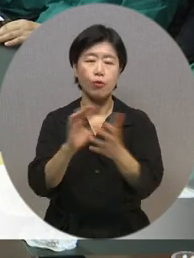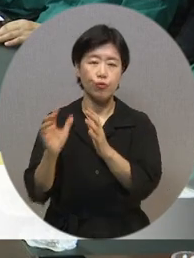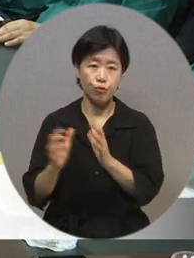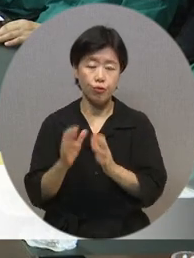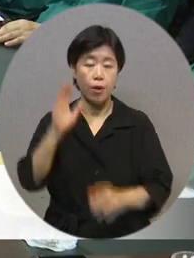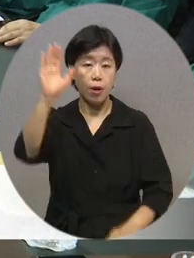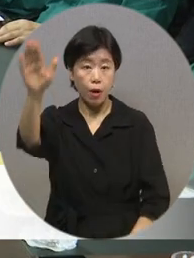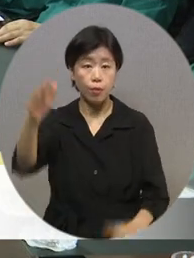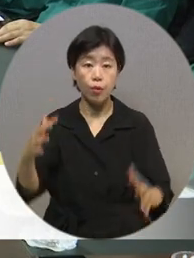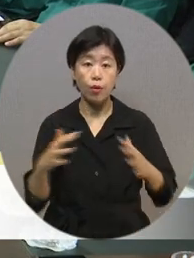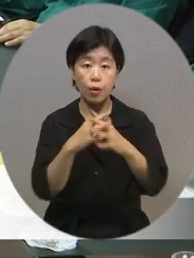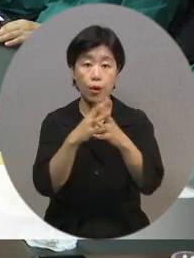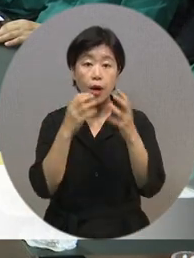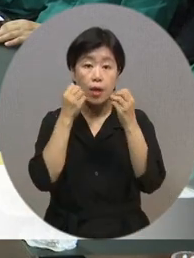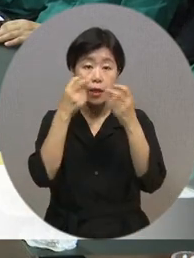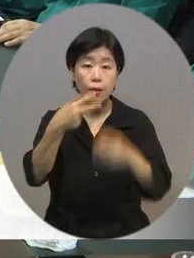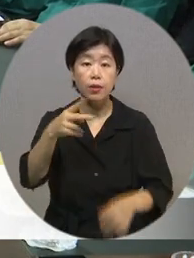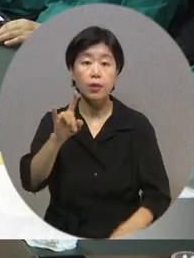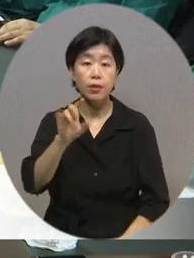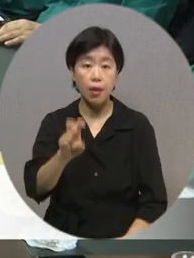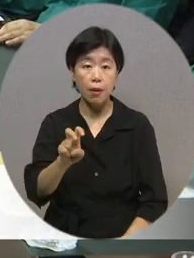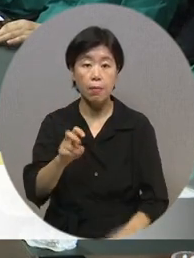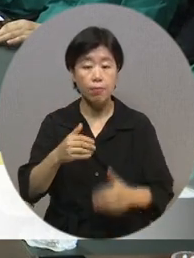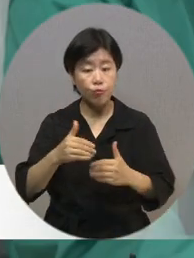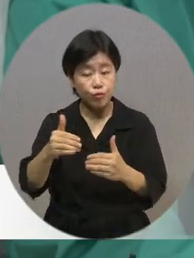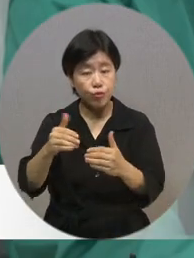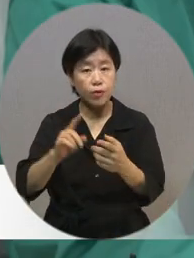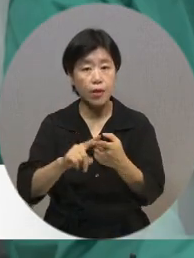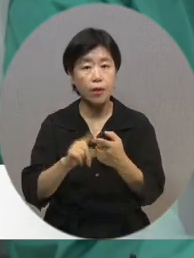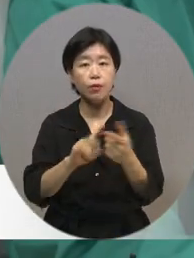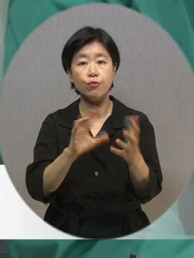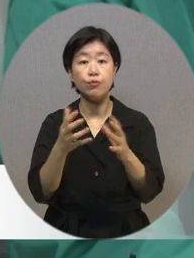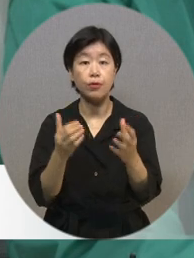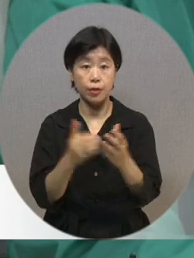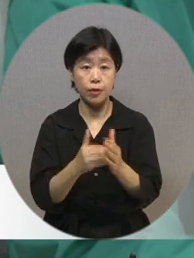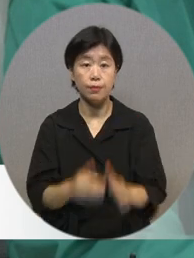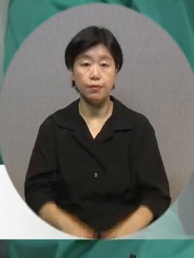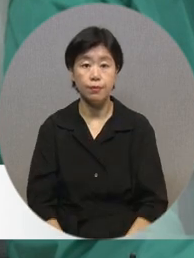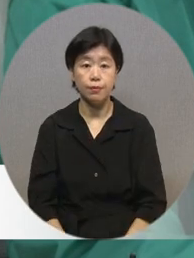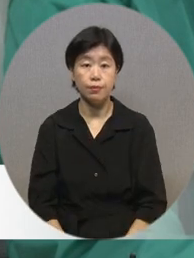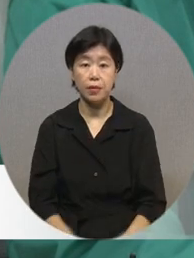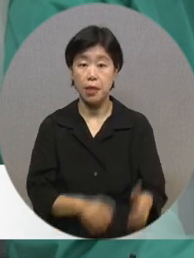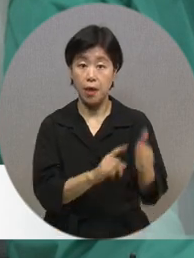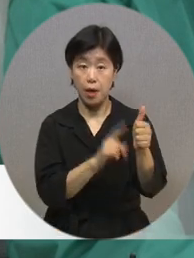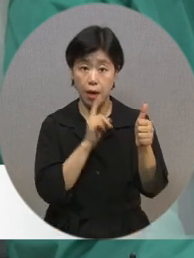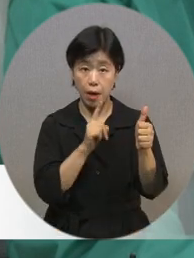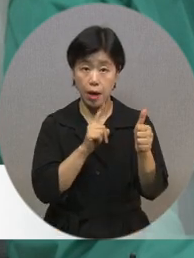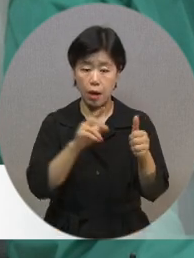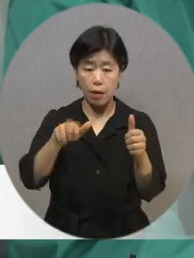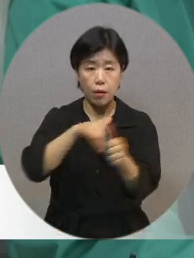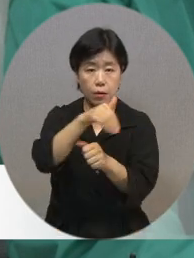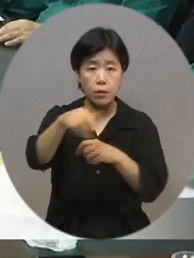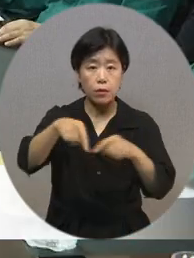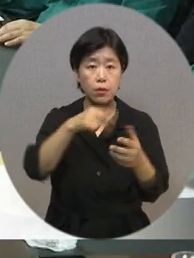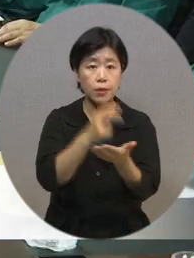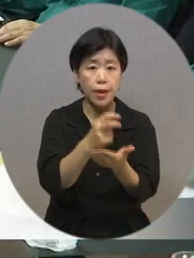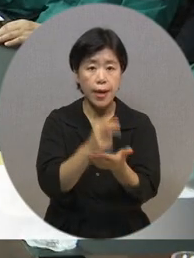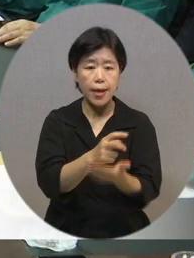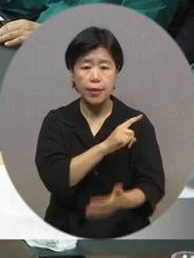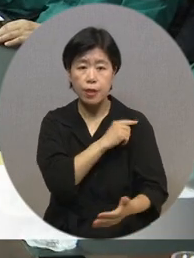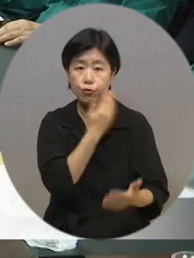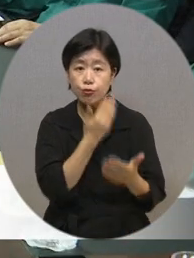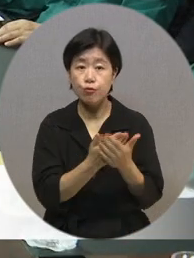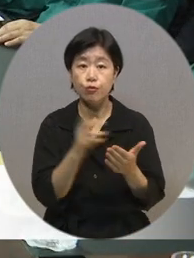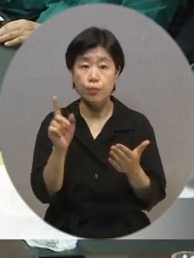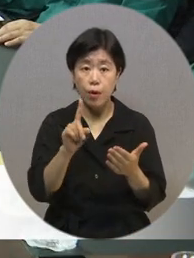건설될 신규 댐 추진 방향에 대해 협의했습니다. 김완섭 장관은 환경 정책의 최우선 순위는